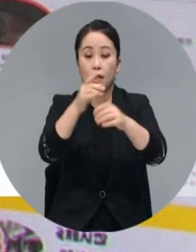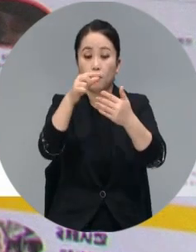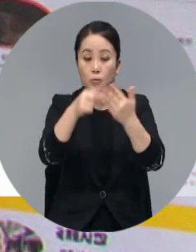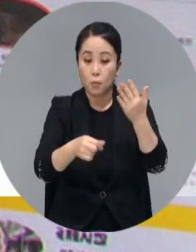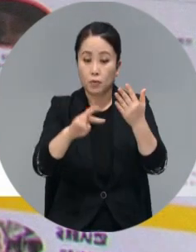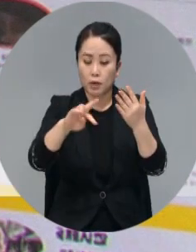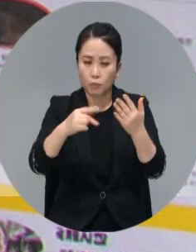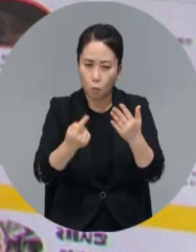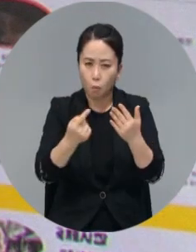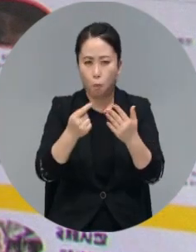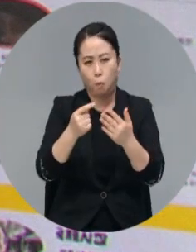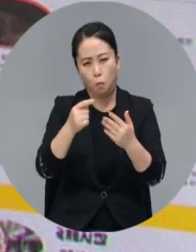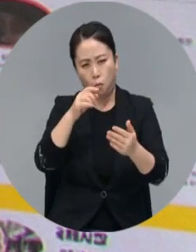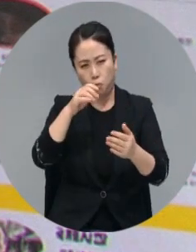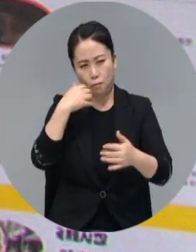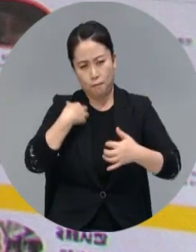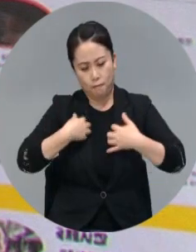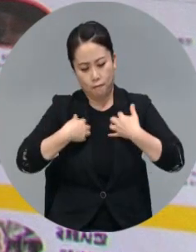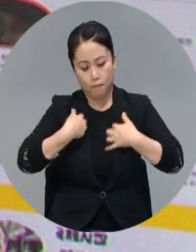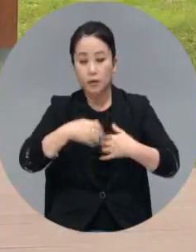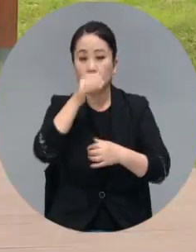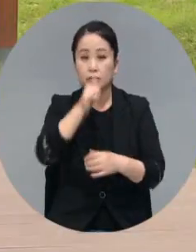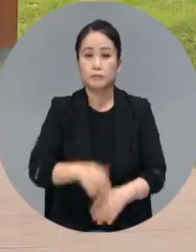있습니다. 남인혁 기자입니다.